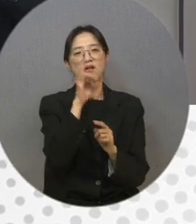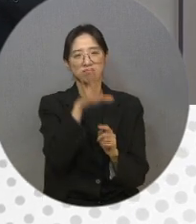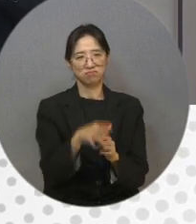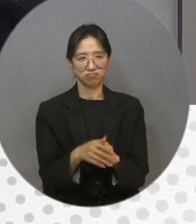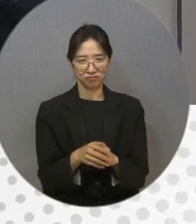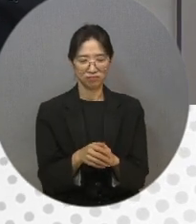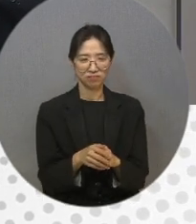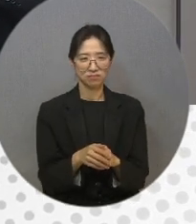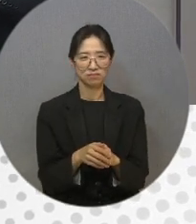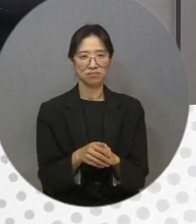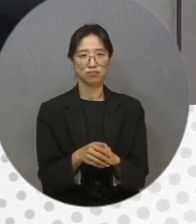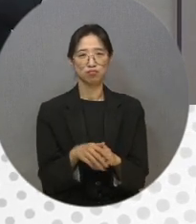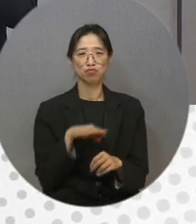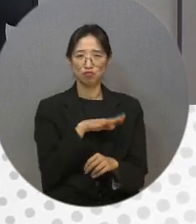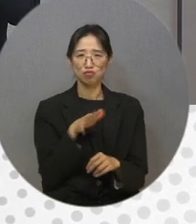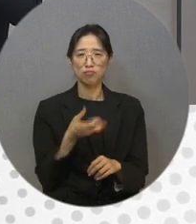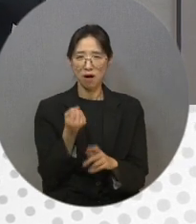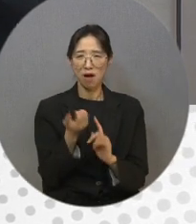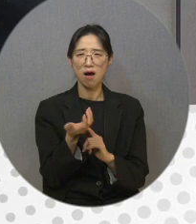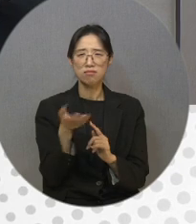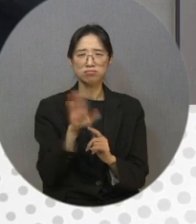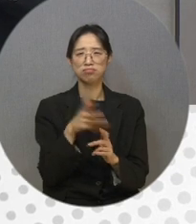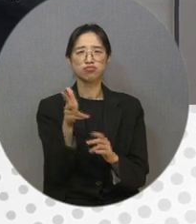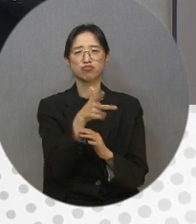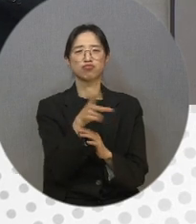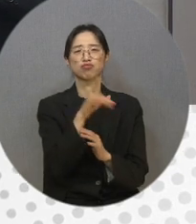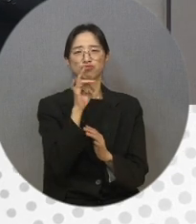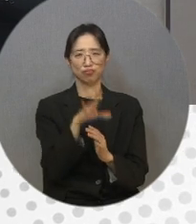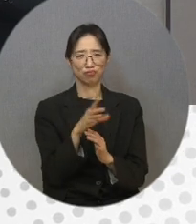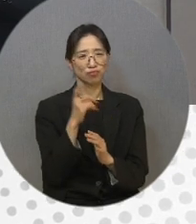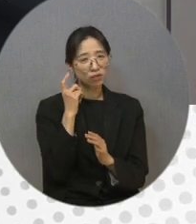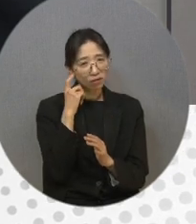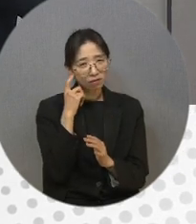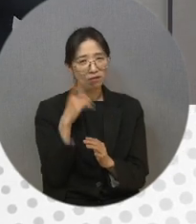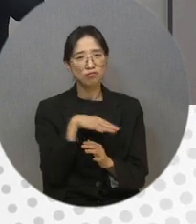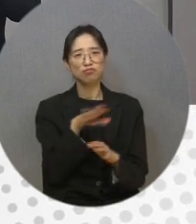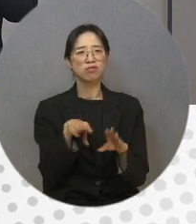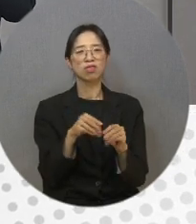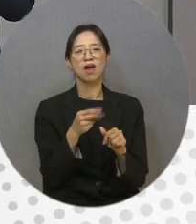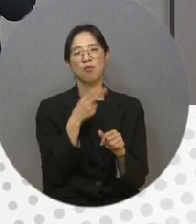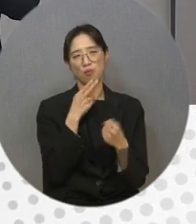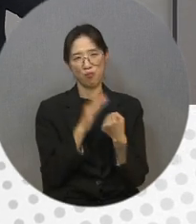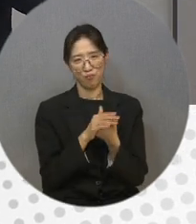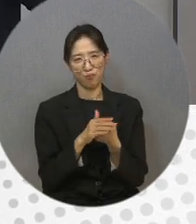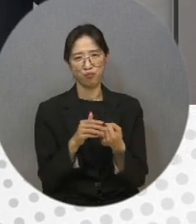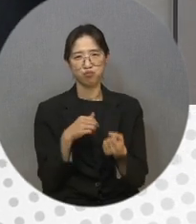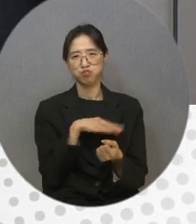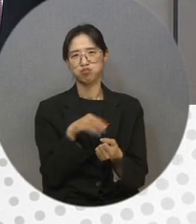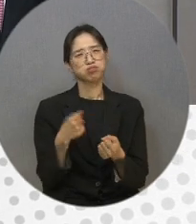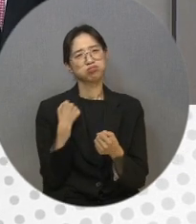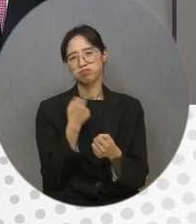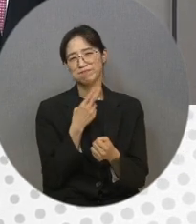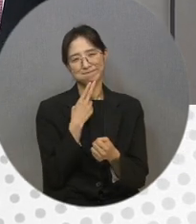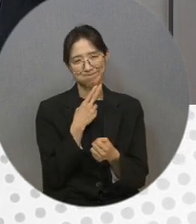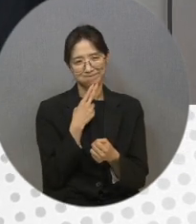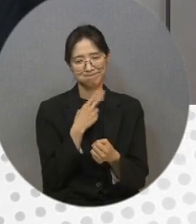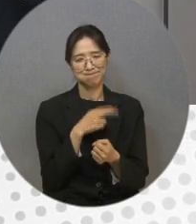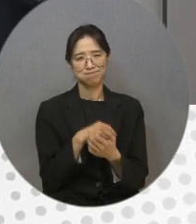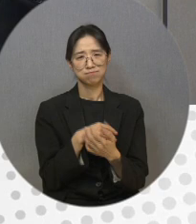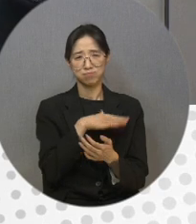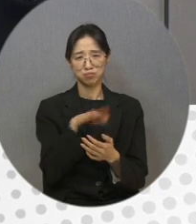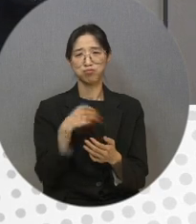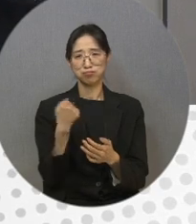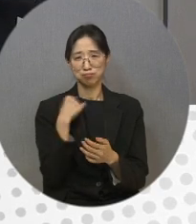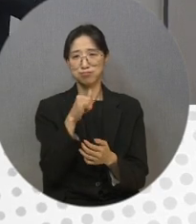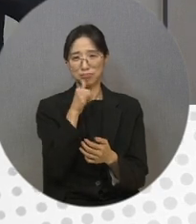기분 나쁘면 우리 거지만 우리 거가 아닙니다. 왜 그렇습니까? 우리 땅이 없으니까. 우리가 힘이 없으니까. 우리가 힘이